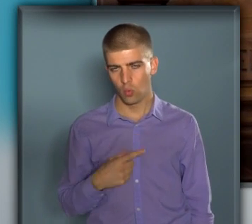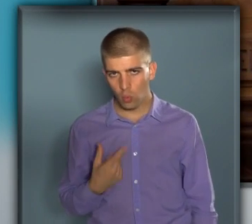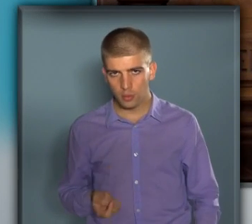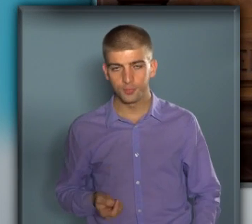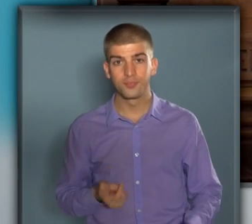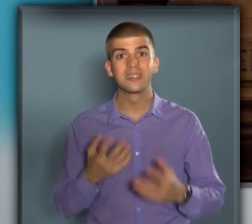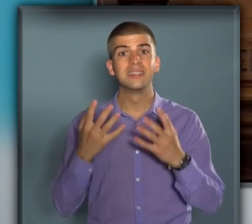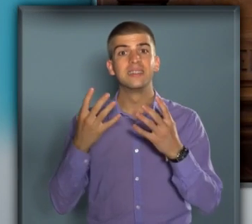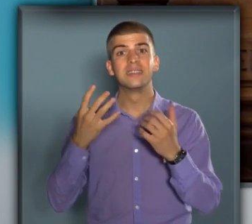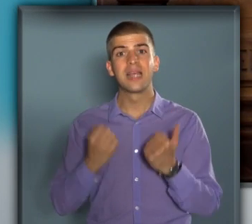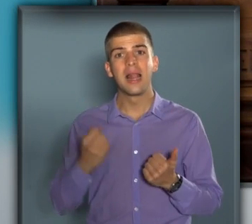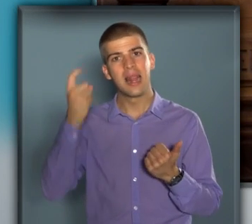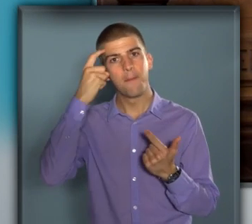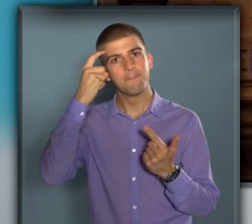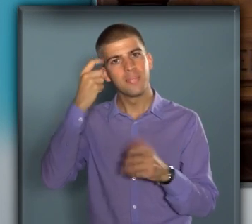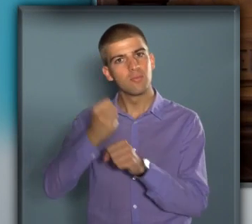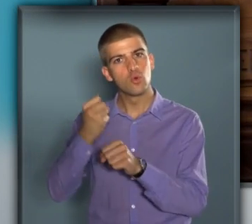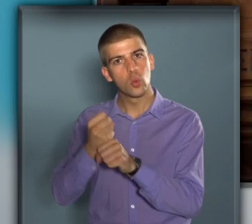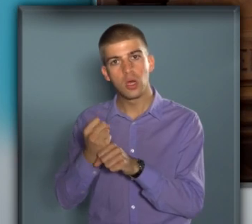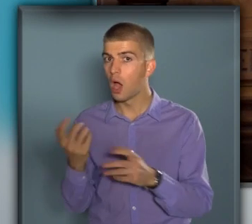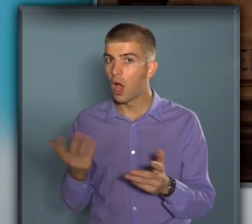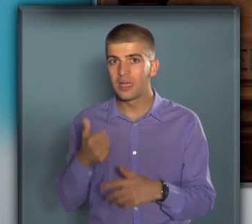szolgálattevők mindössze a lakosság